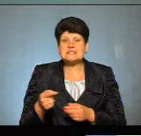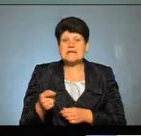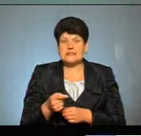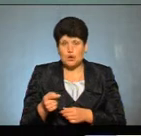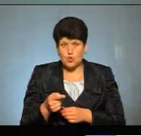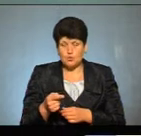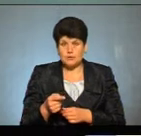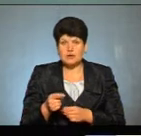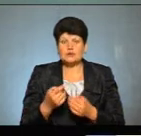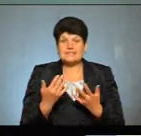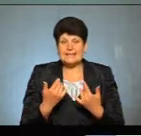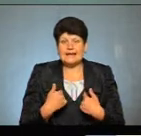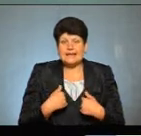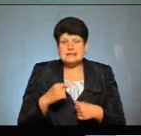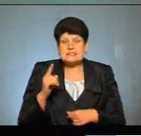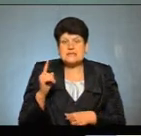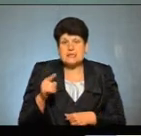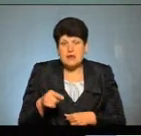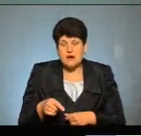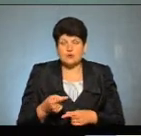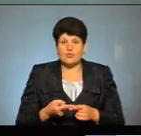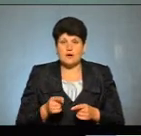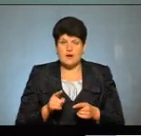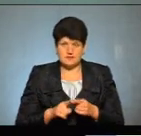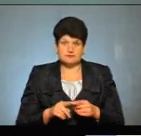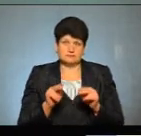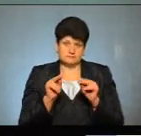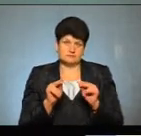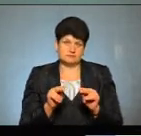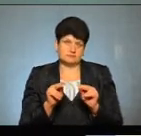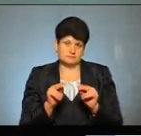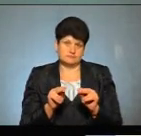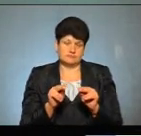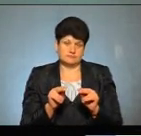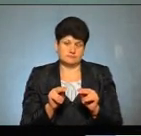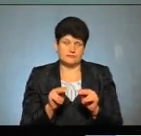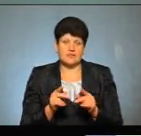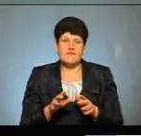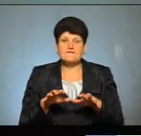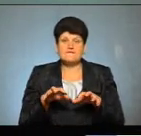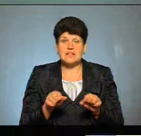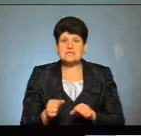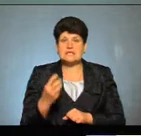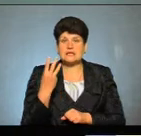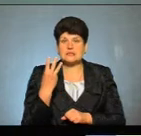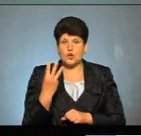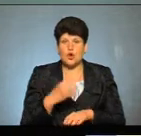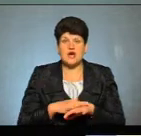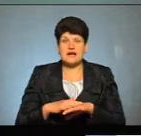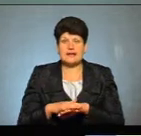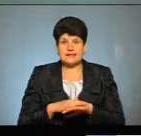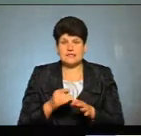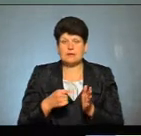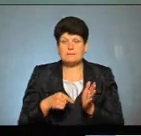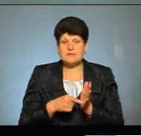то, наскільки я знаю, а це достовірно, власники 3 ринків міста